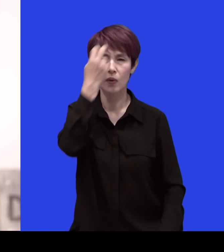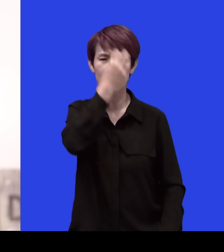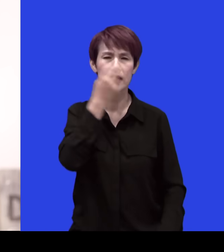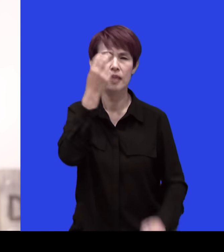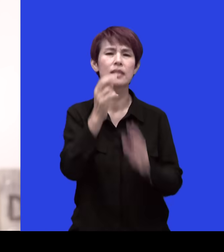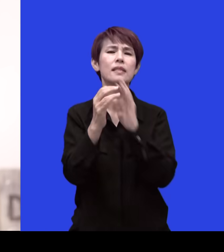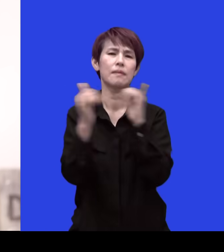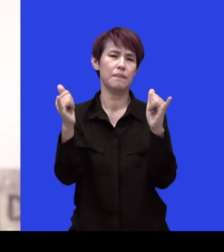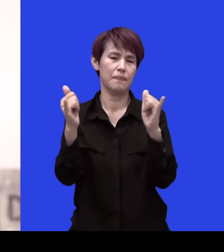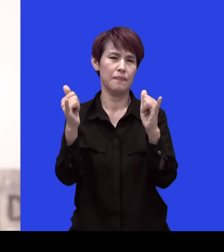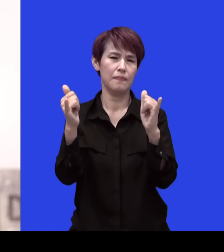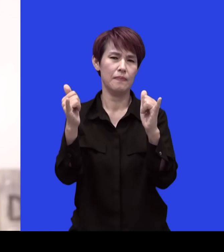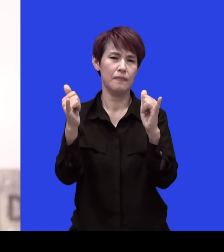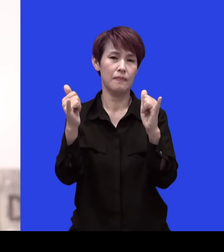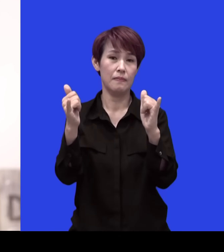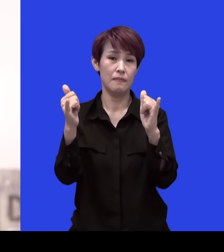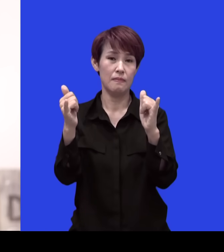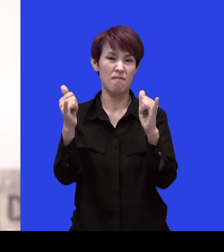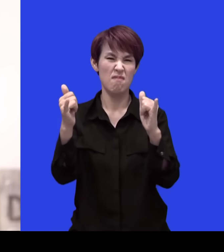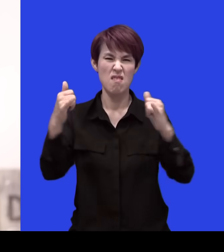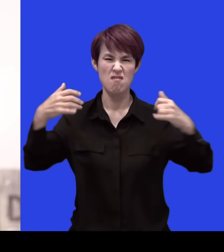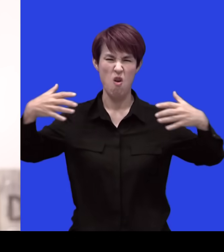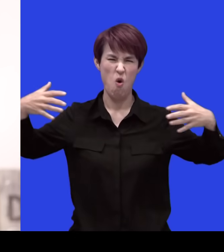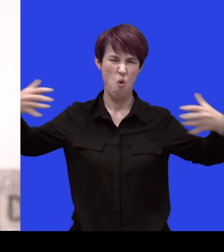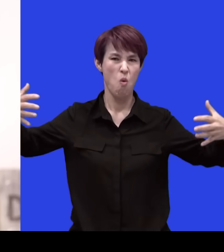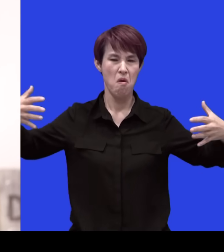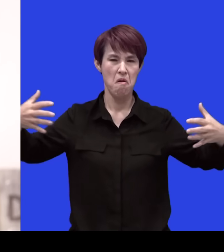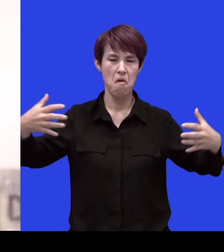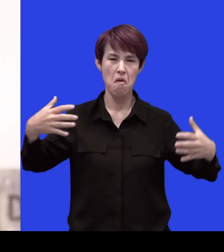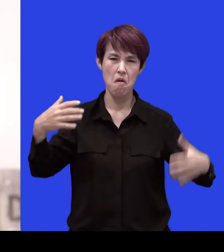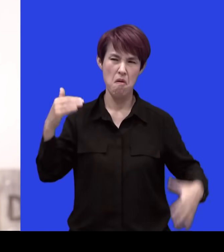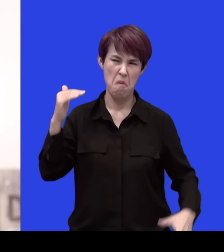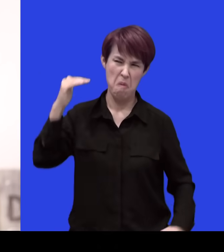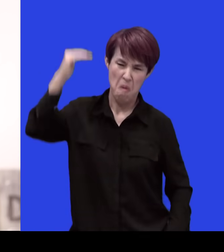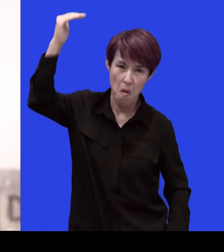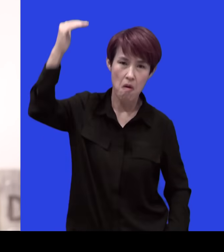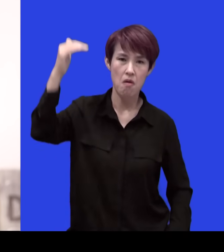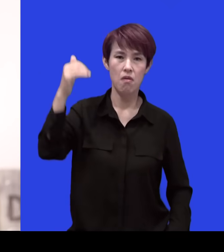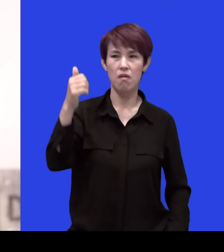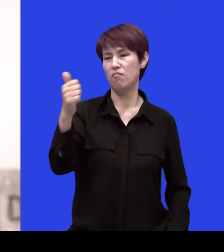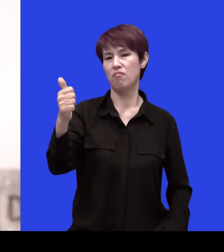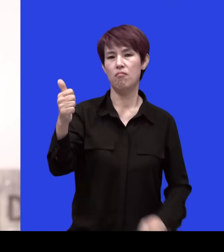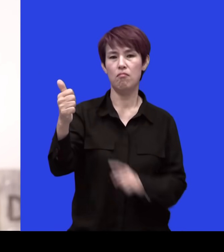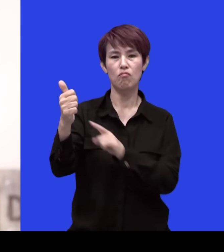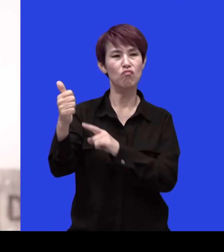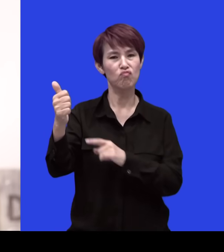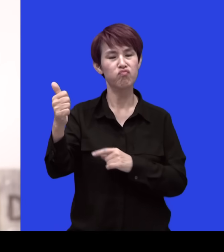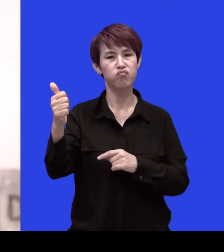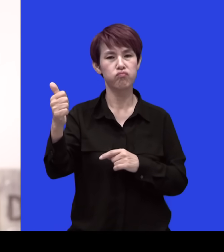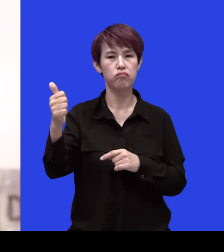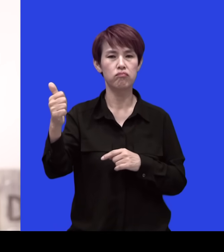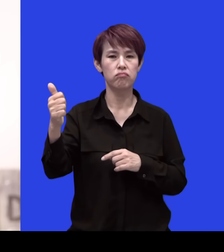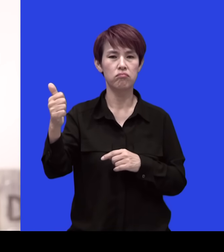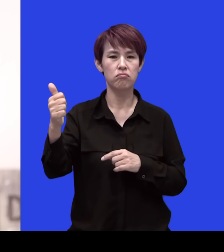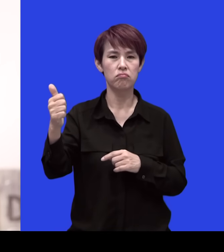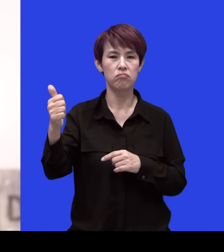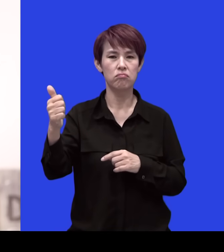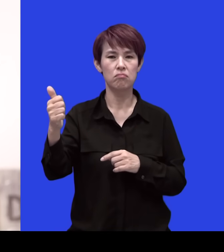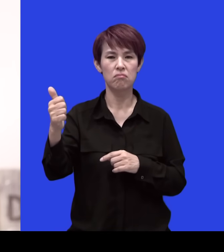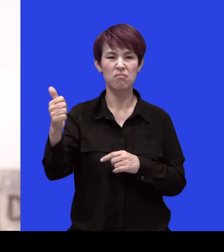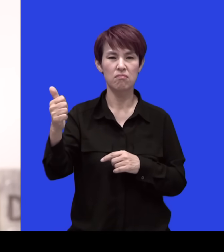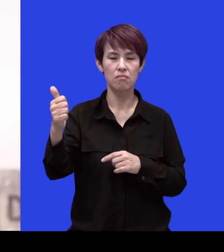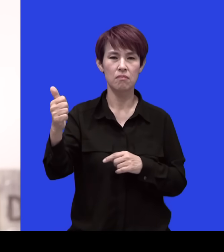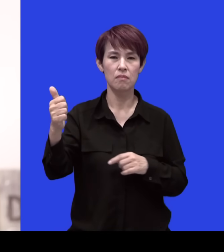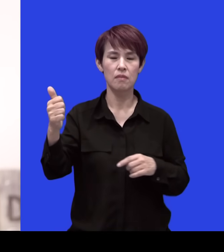스케이트장 예. 관리 예. 하는 사명이 덩치도 큰 사명이에요. 네네. 근데 뭐 그때 나는 몰랐지만 나중에 보니까 쟤라고